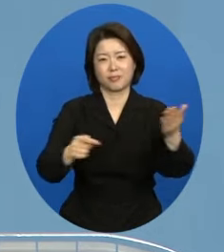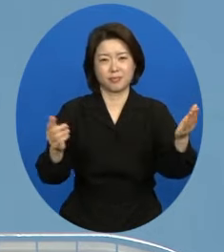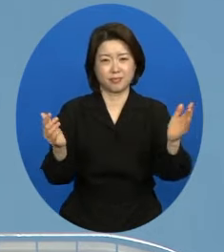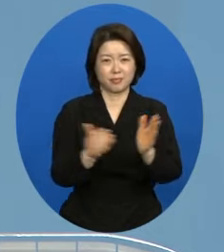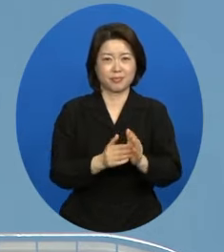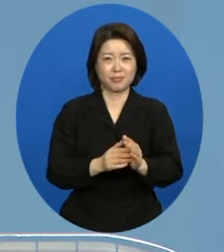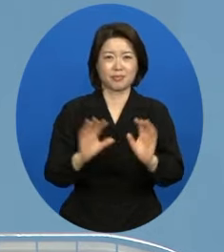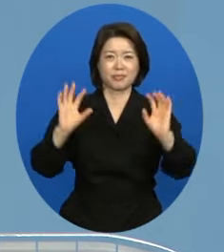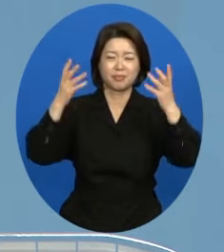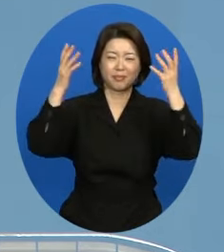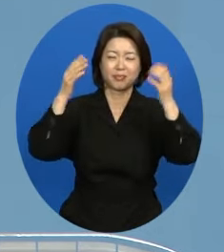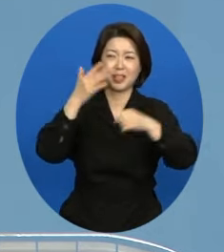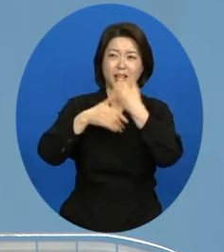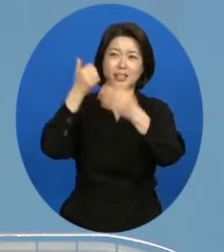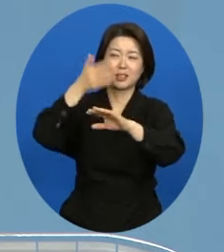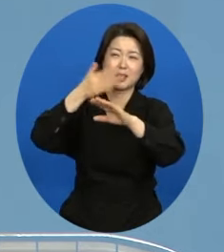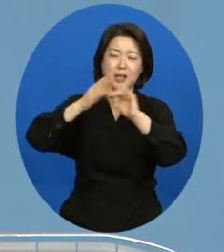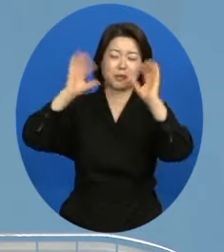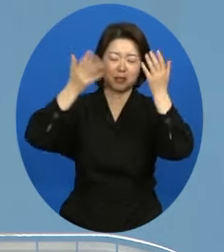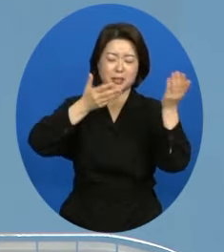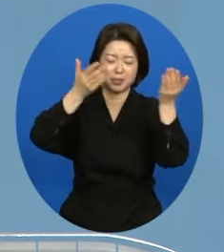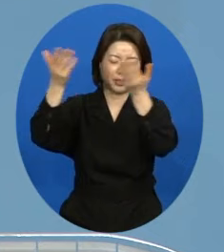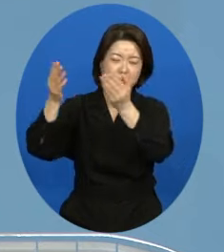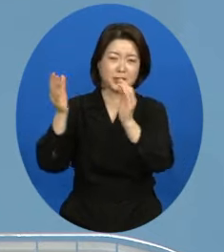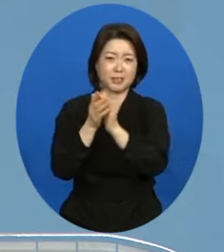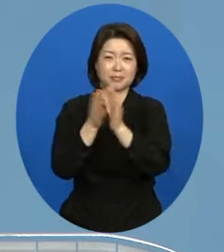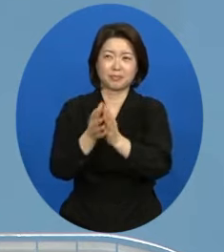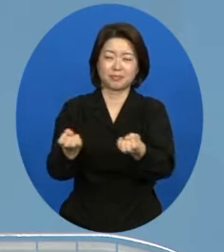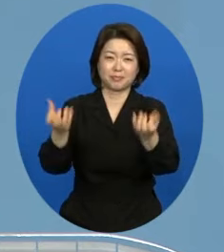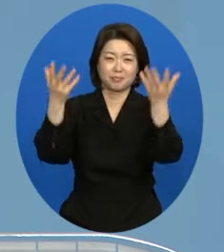하나님께 감사의 박수 올려드리도록